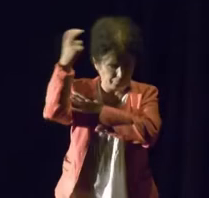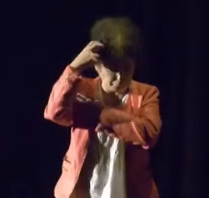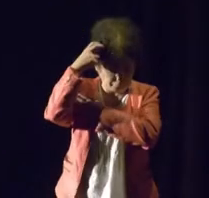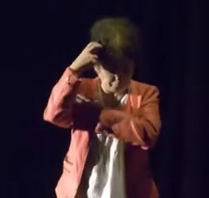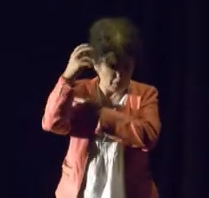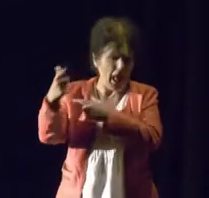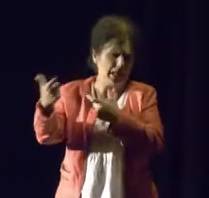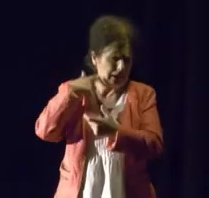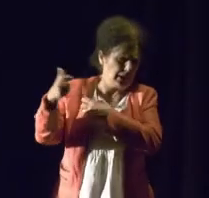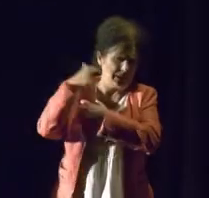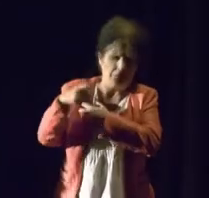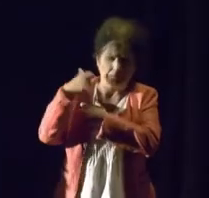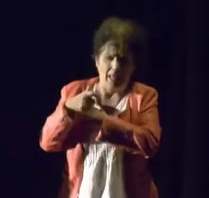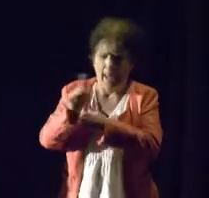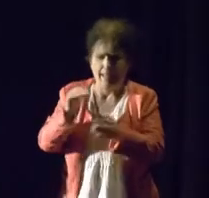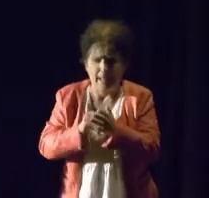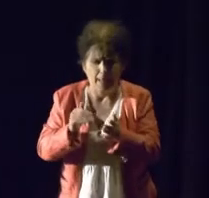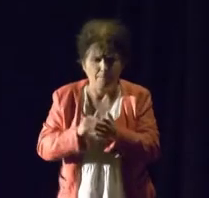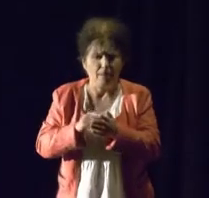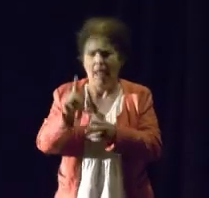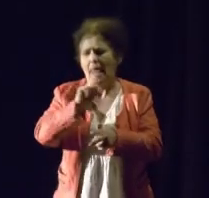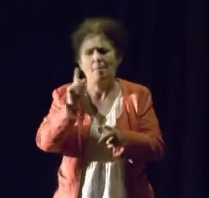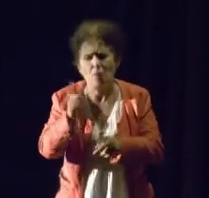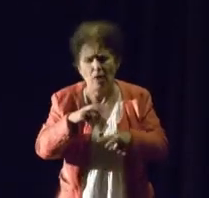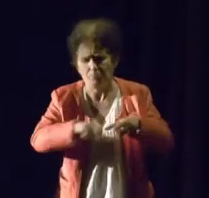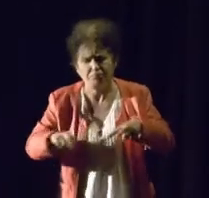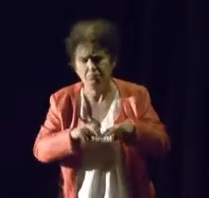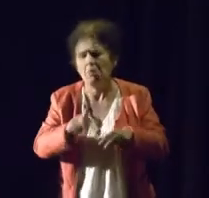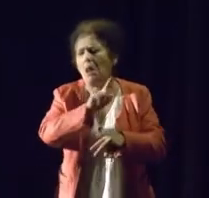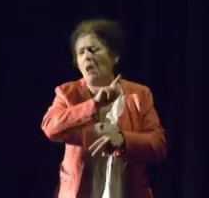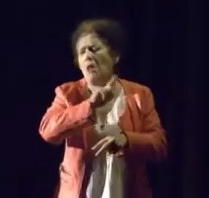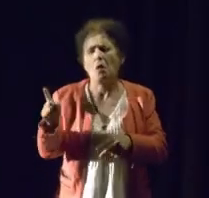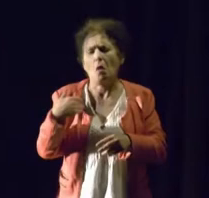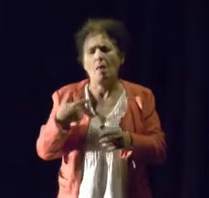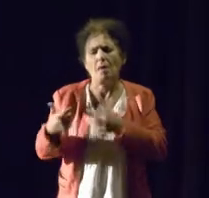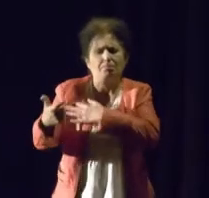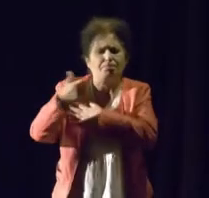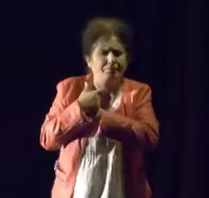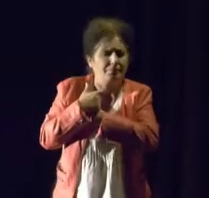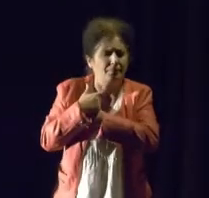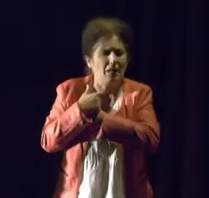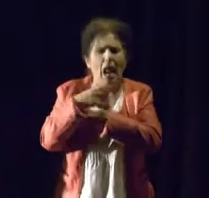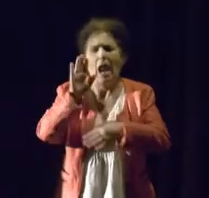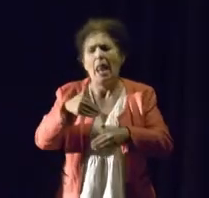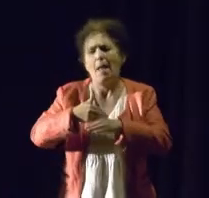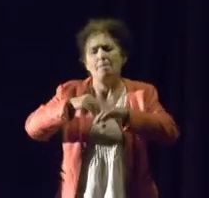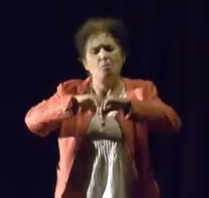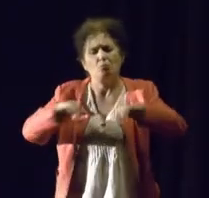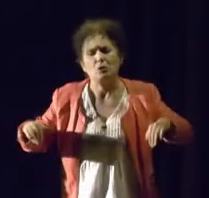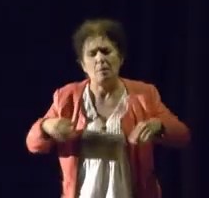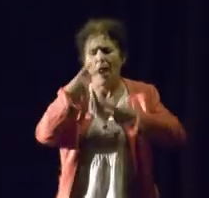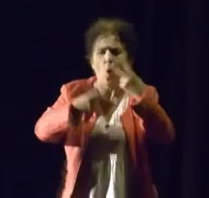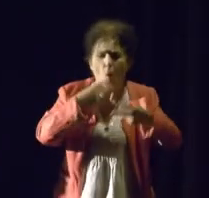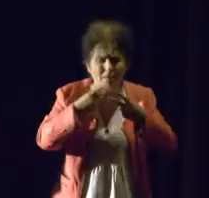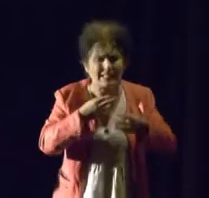со убедување дека не треба да абортирам. Никој не ме тераше на никакви посебни